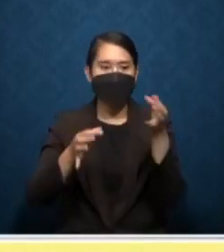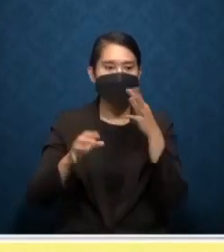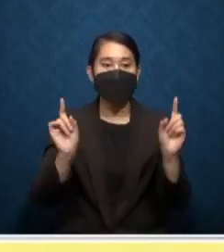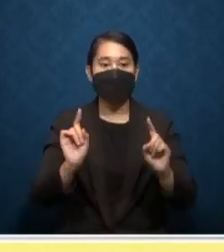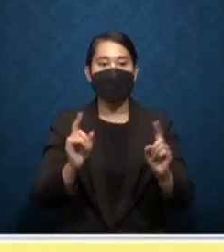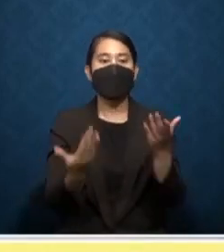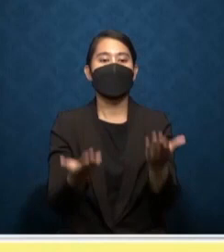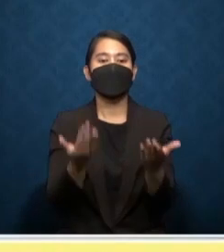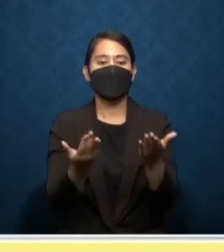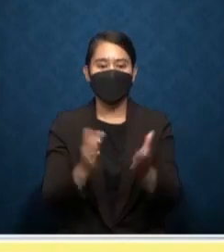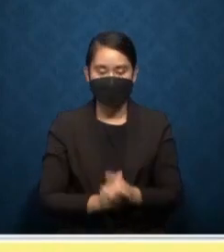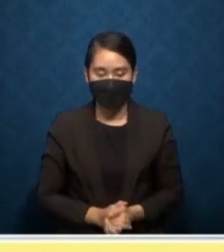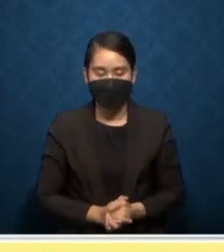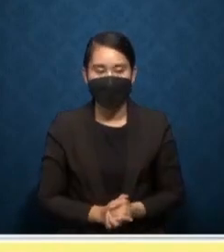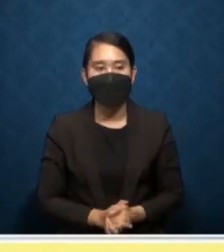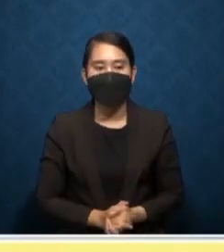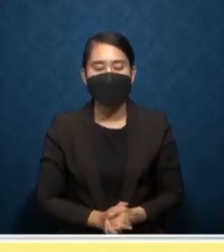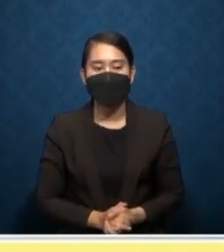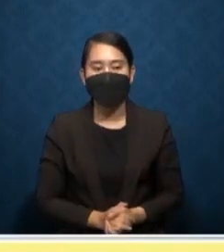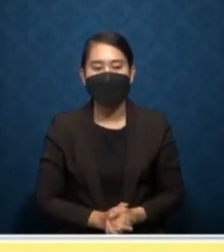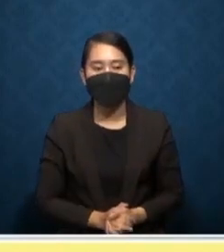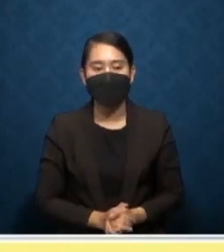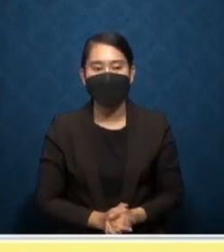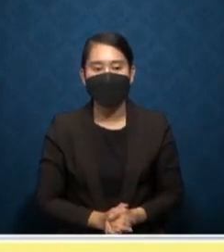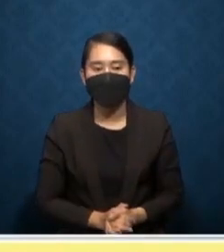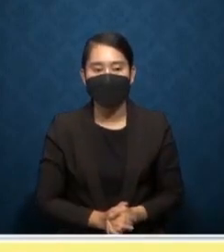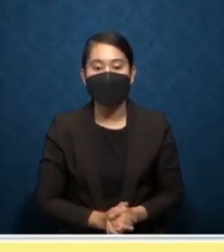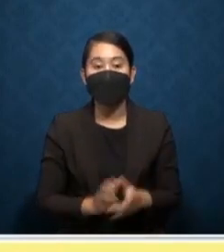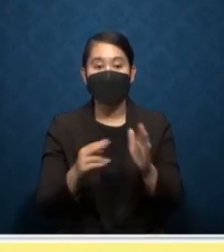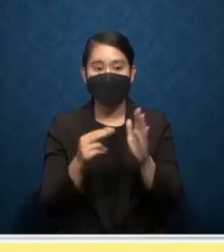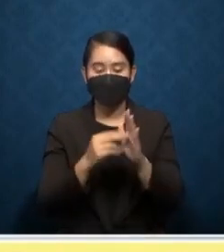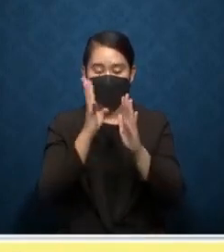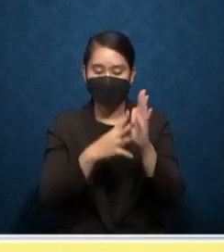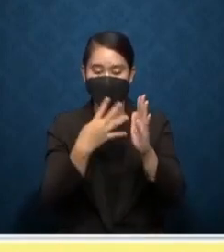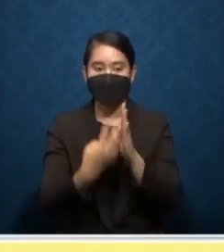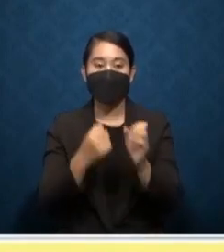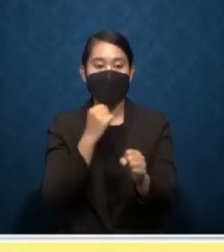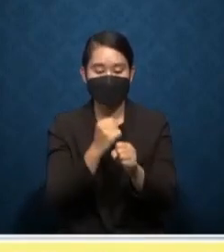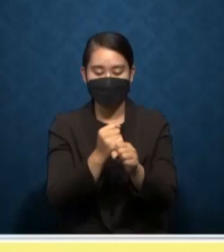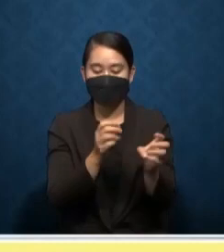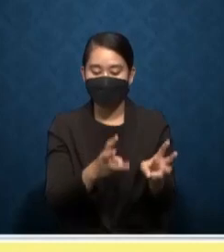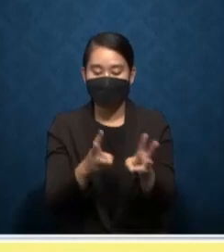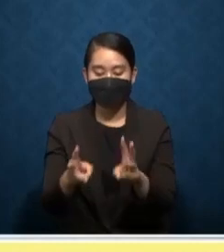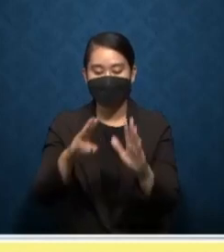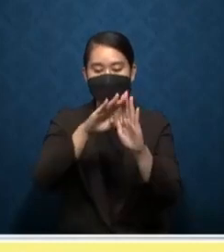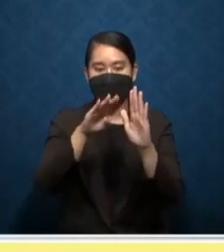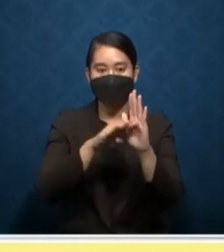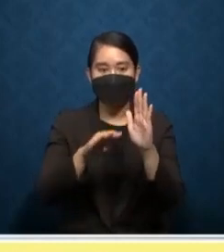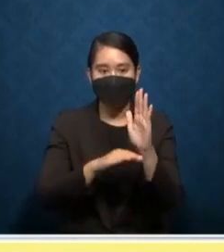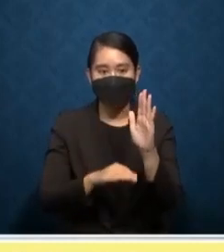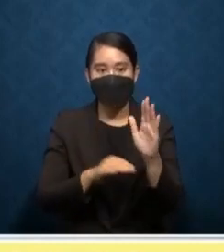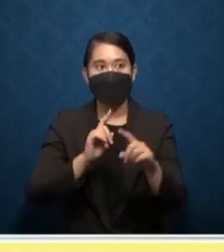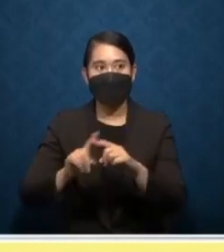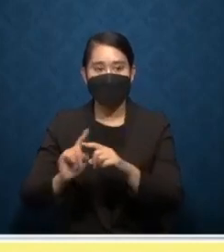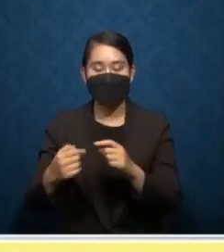ก็ สิ่งต่ๆที่ได้เกิดขึ้นกได้เรีนว่า ในการเริเรินการตนี้นะครับแล้วท่านก็อยาก